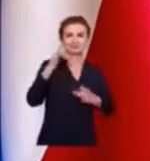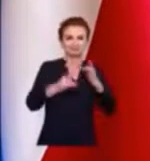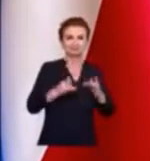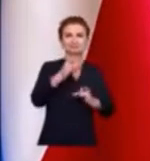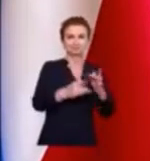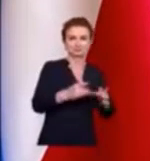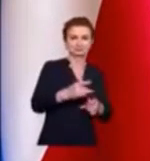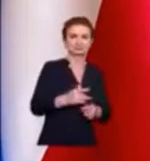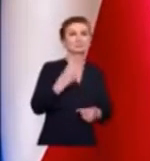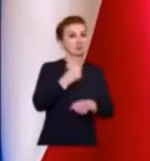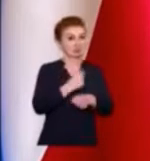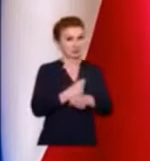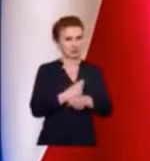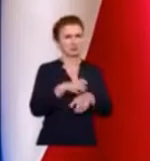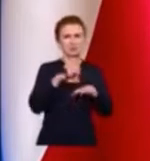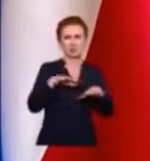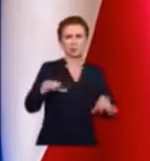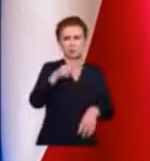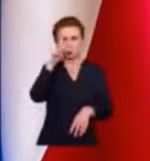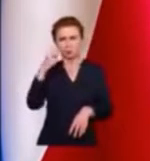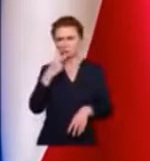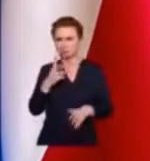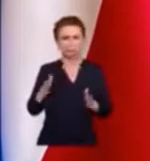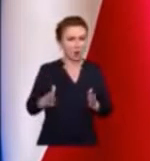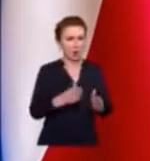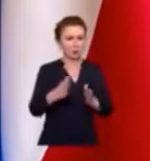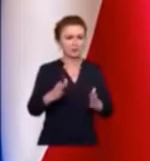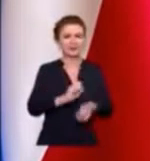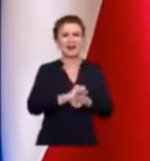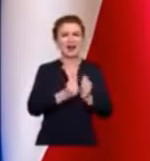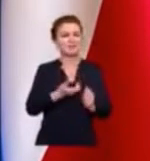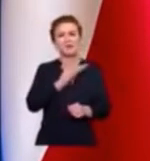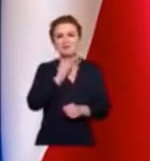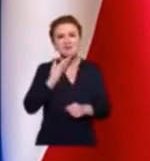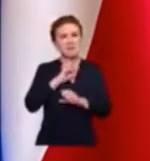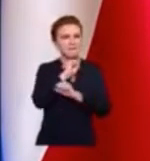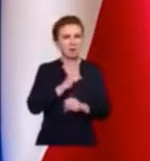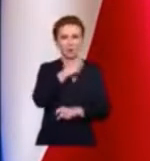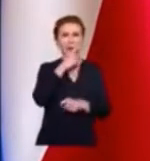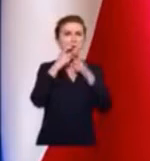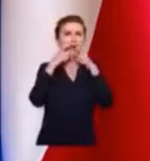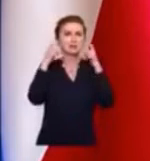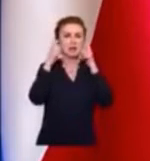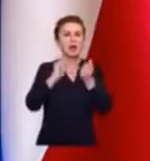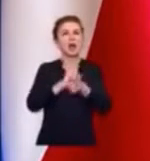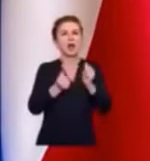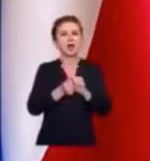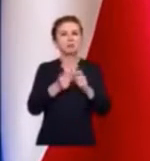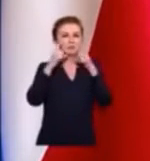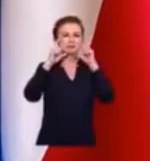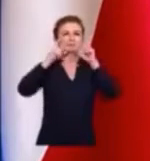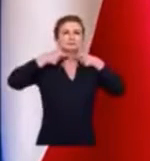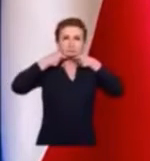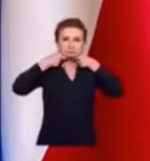i ogromna rzesza ludzi na ulicy albo nie ma maski w ogóle, albo ma zsuniętą maskę